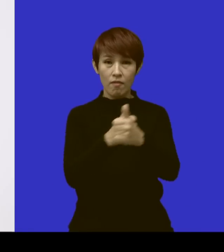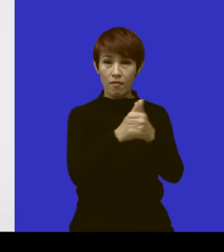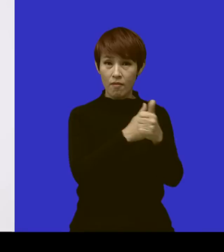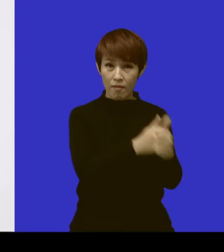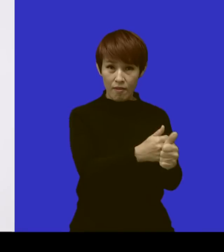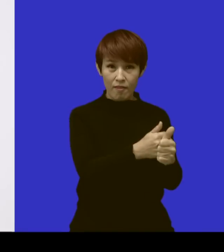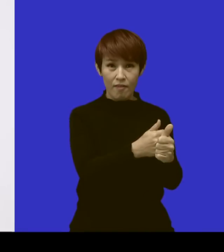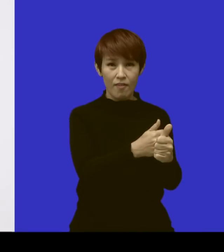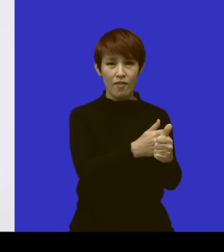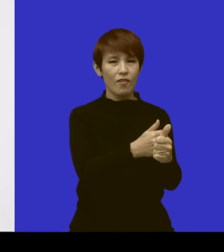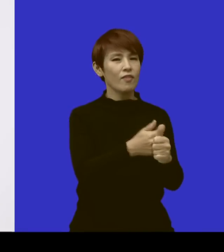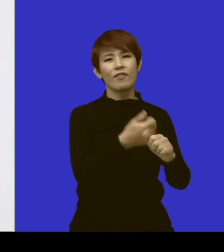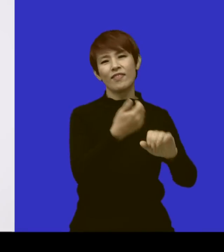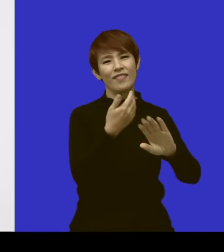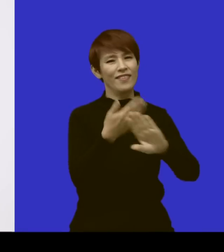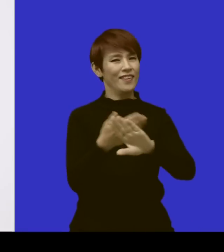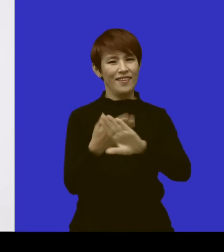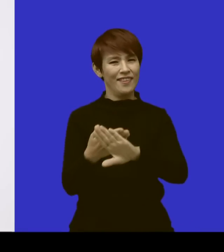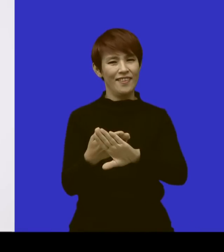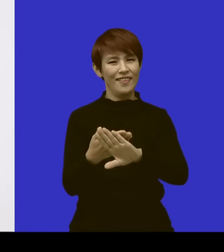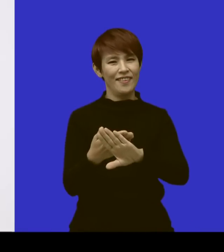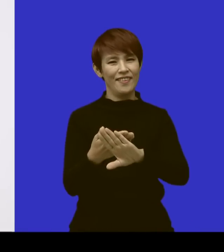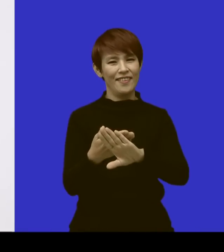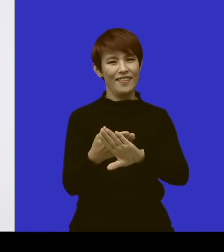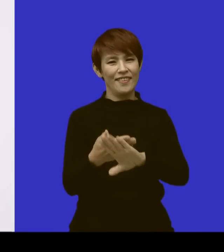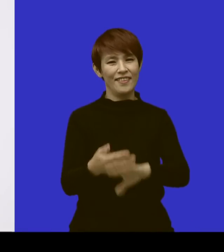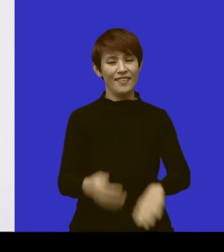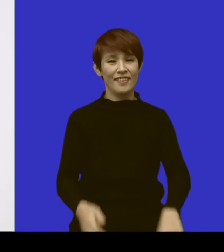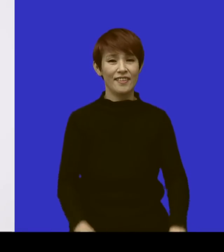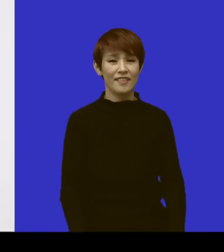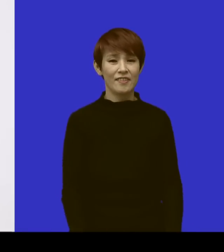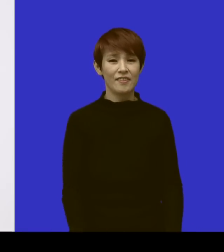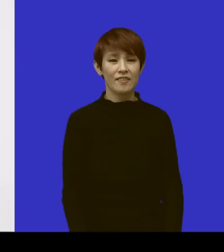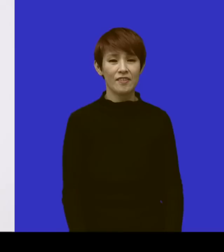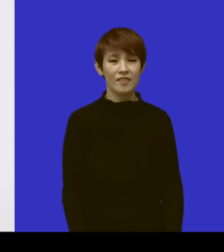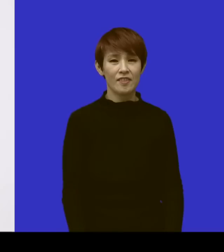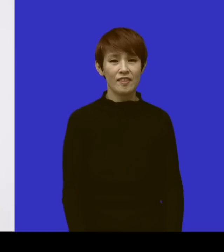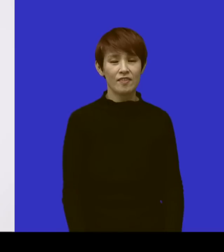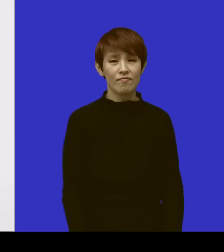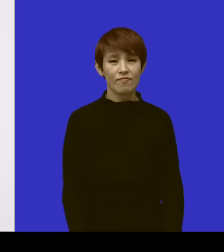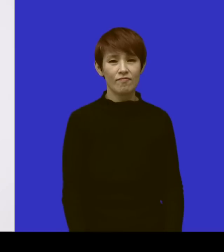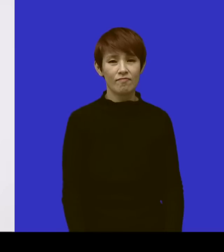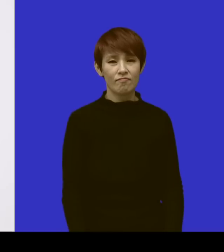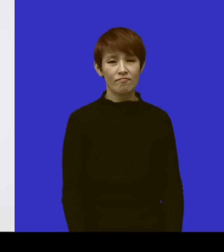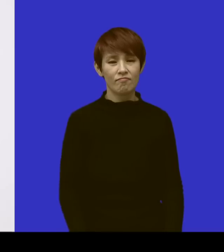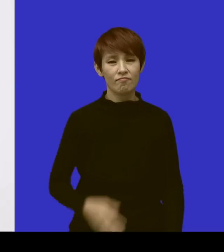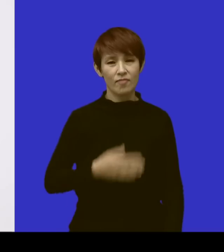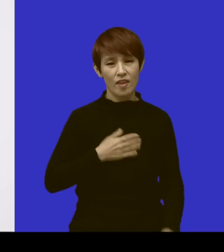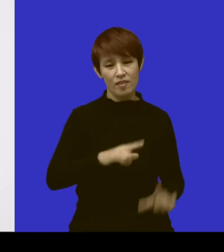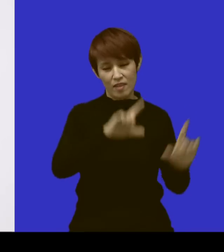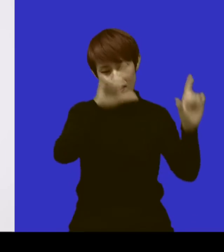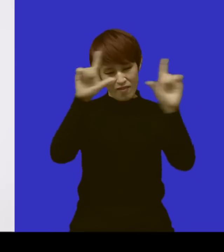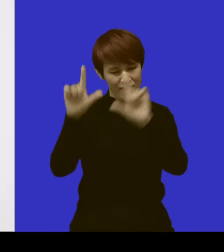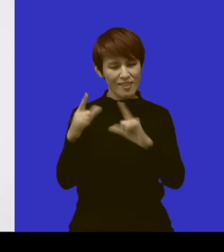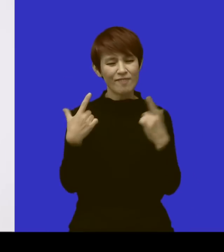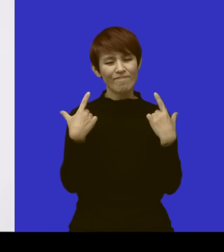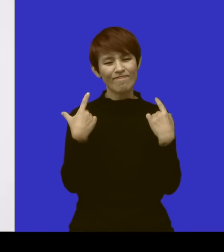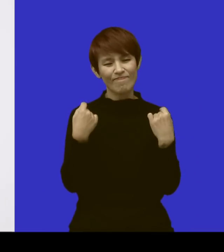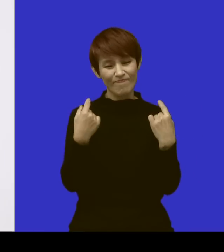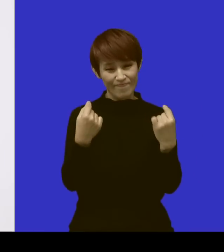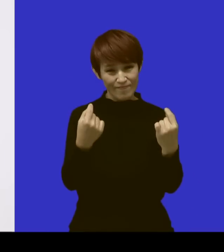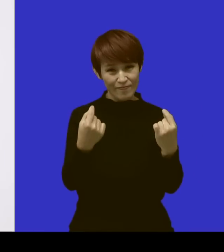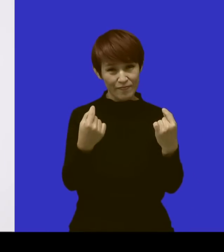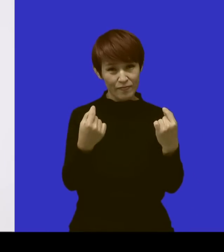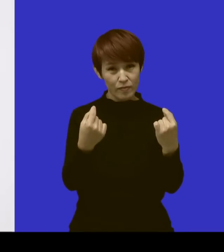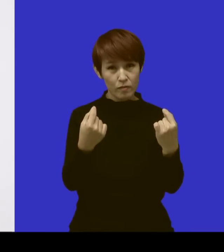따라서 상황이 그러니까 어제 오늘 변한 것 같지 않은 나의 일상이지만 네.